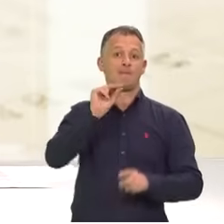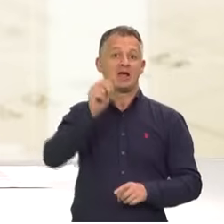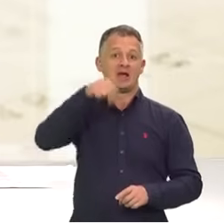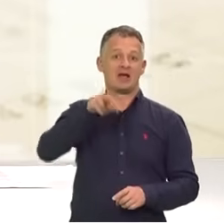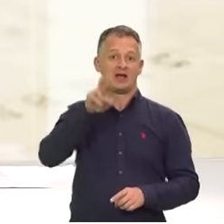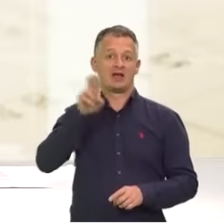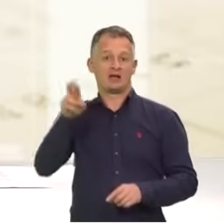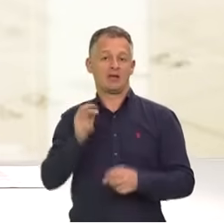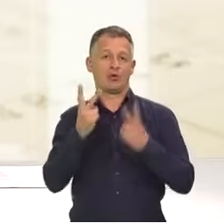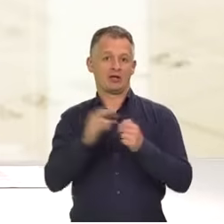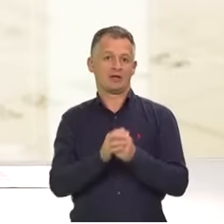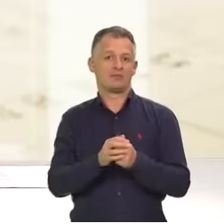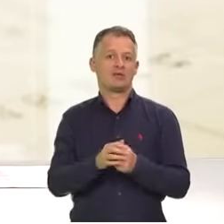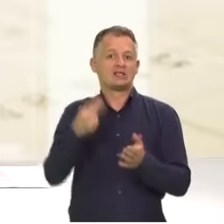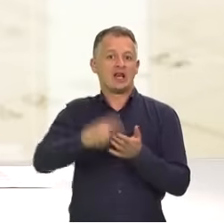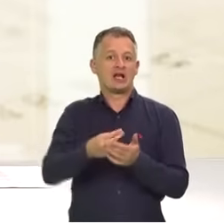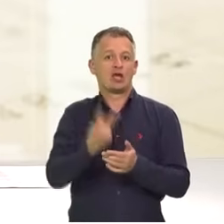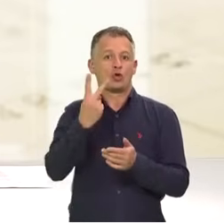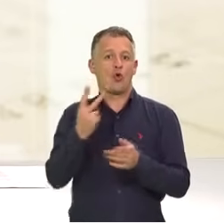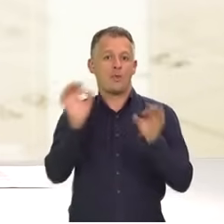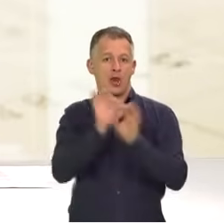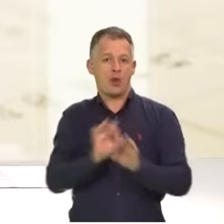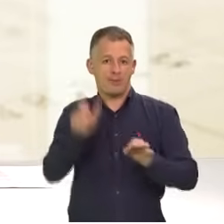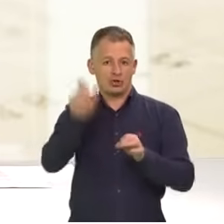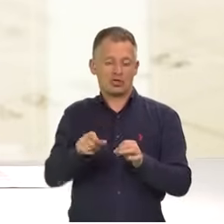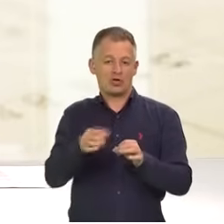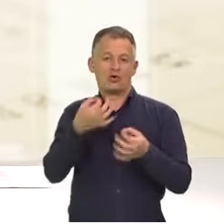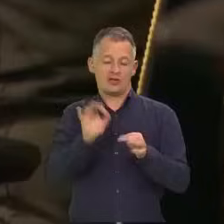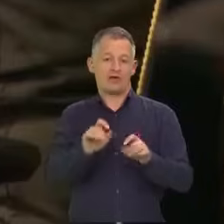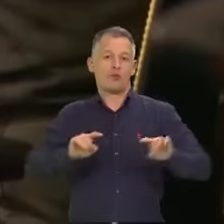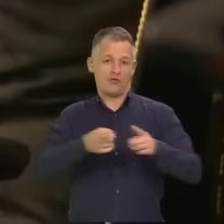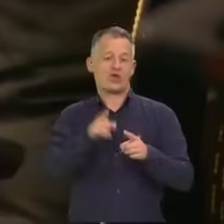importantă. Veniturile a 2 milioane de persoane vor fi influențate de ea.